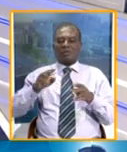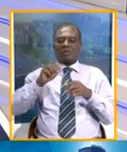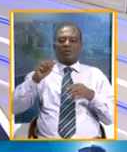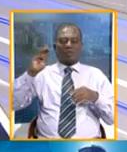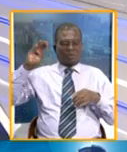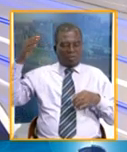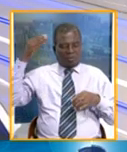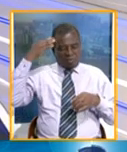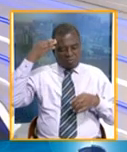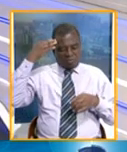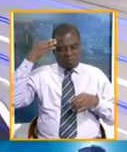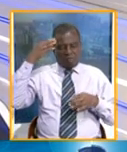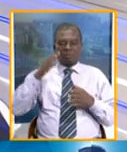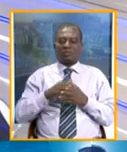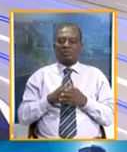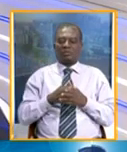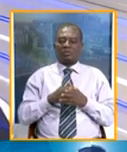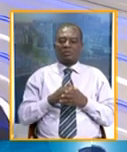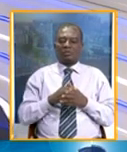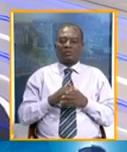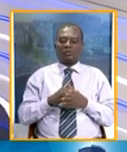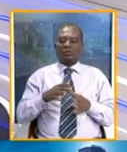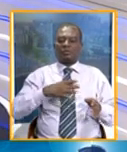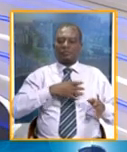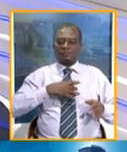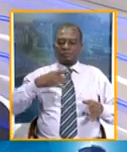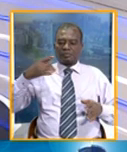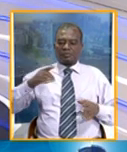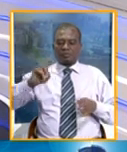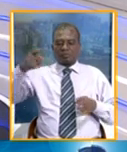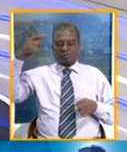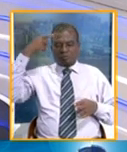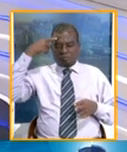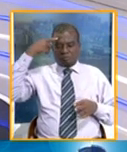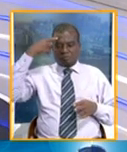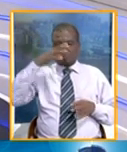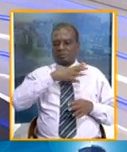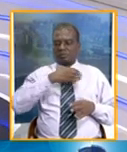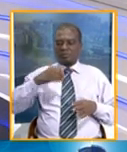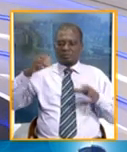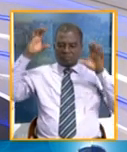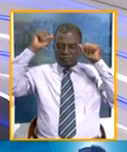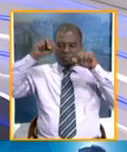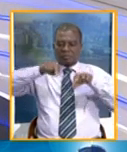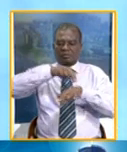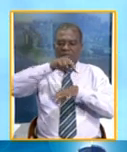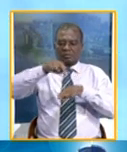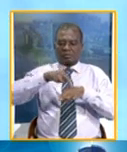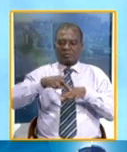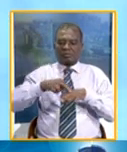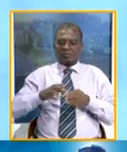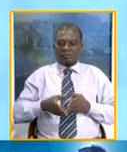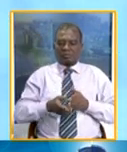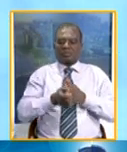la Riviera, dans la commune de Cocody. Une délégation conjointe du gouvernement et de la présidence de la République,